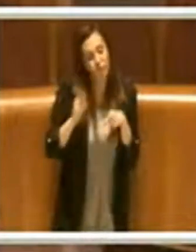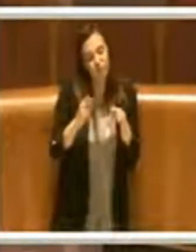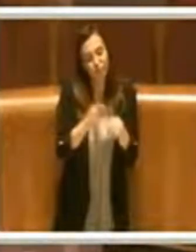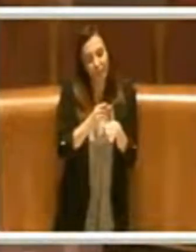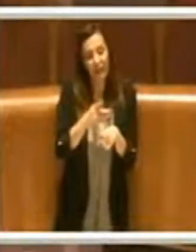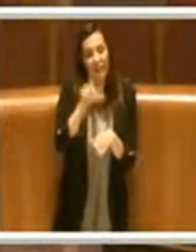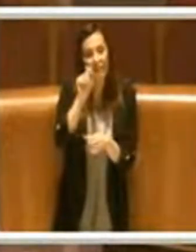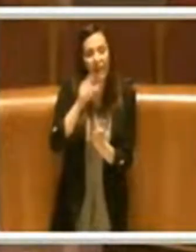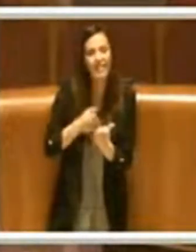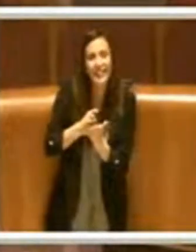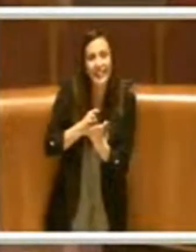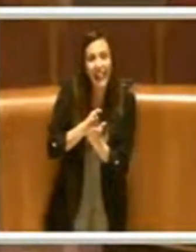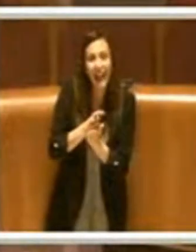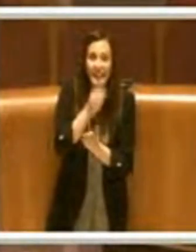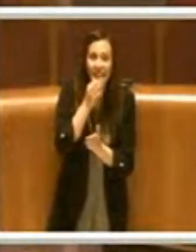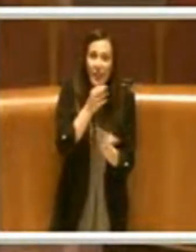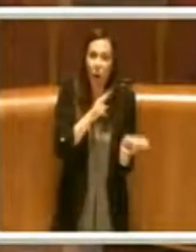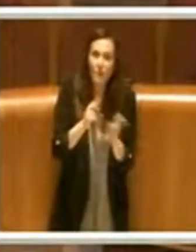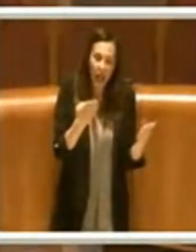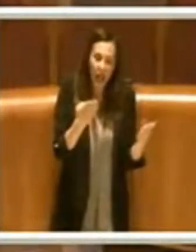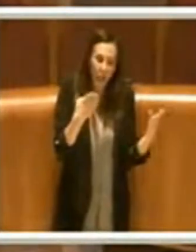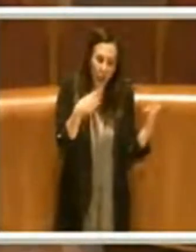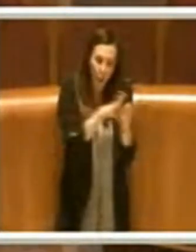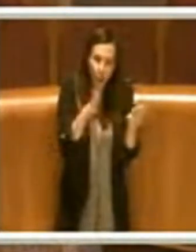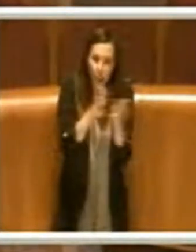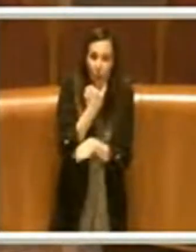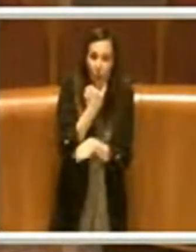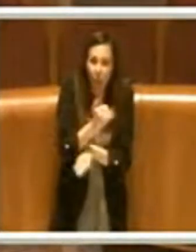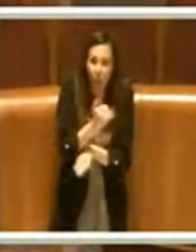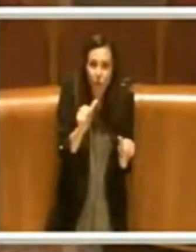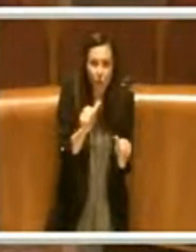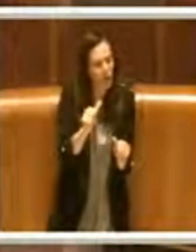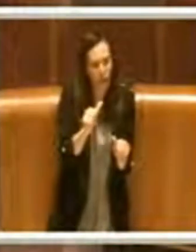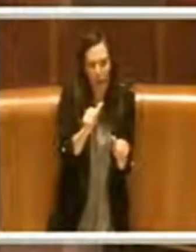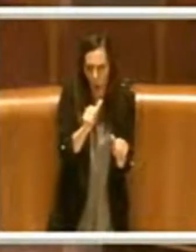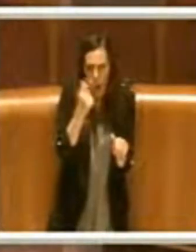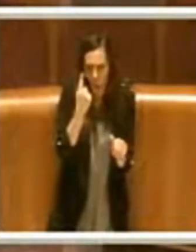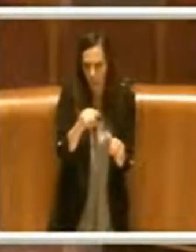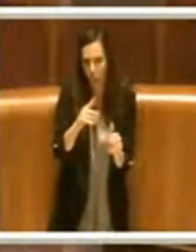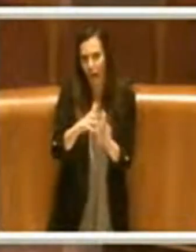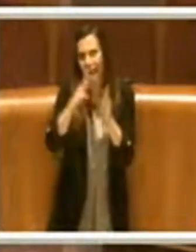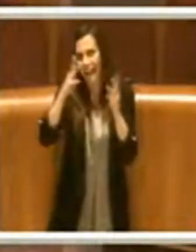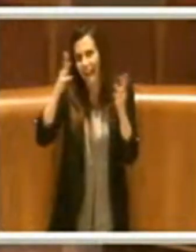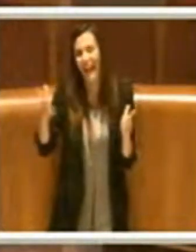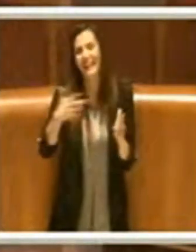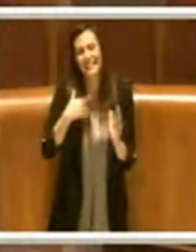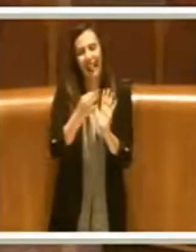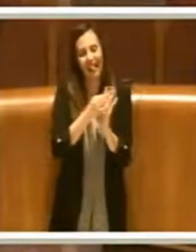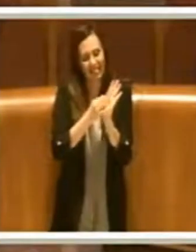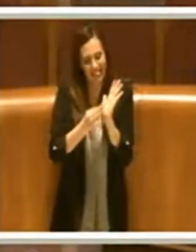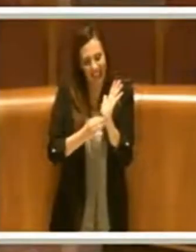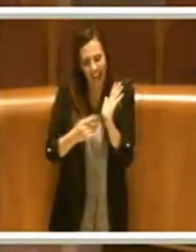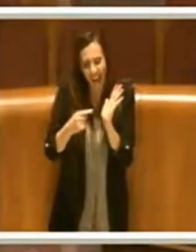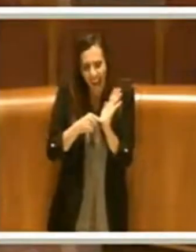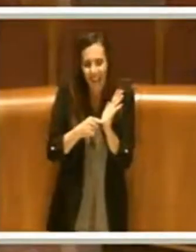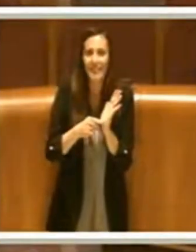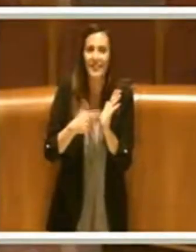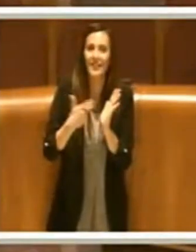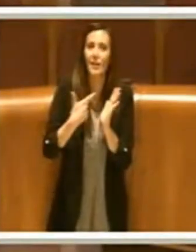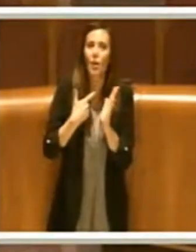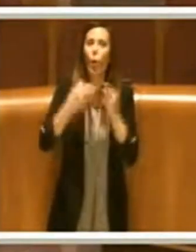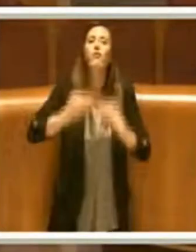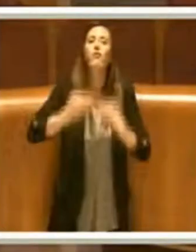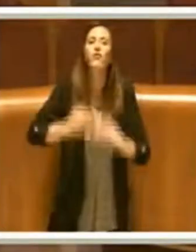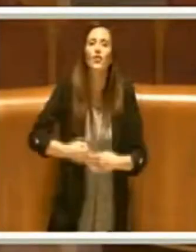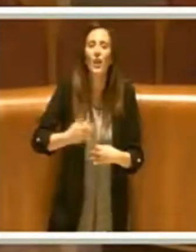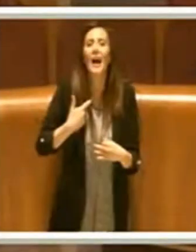chiusi solo i piccoli ospedali. E allora, senza appunto strumentalizzare, andiamo sui dati. I dati ufficiali, il